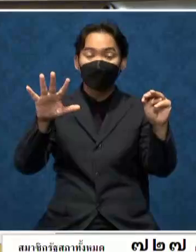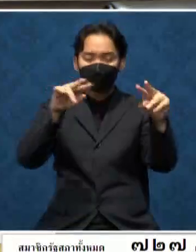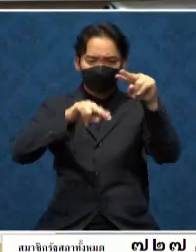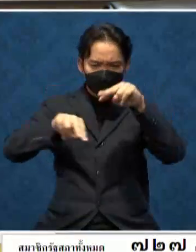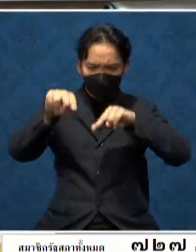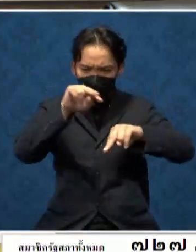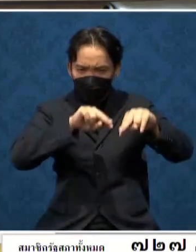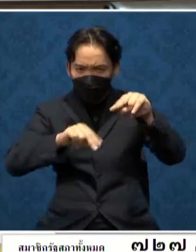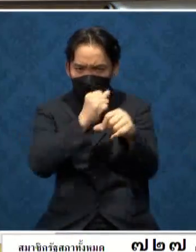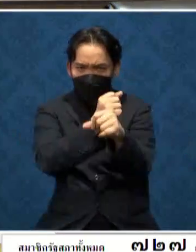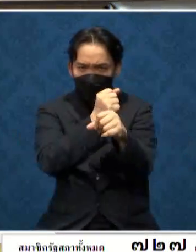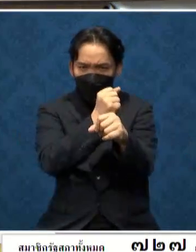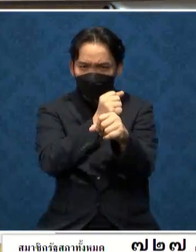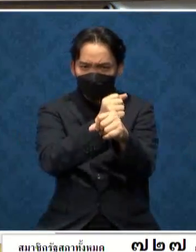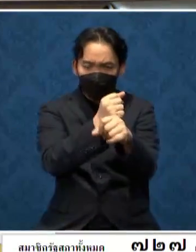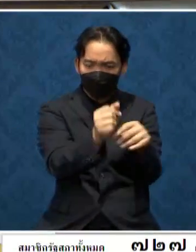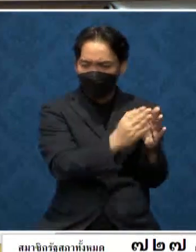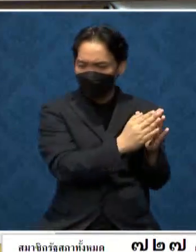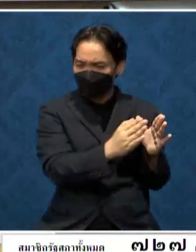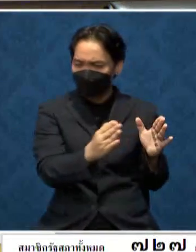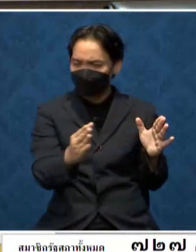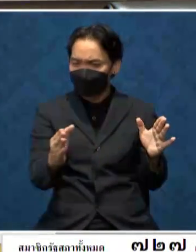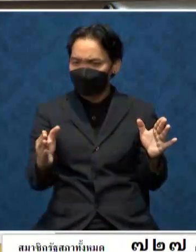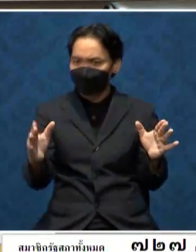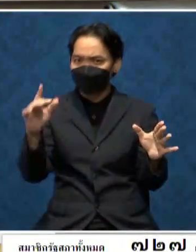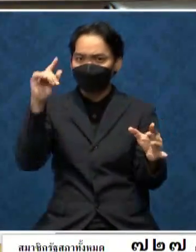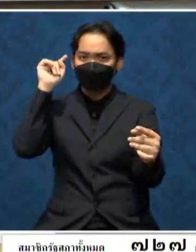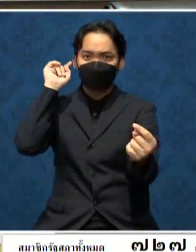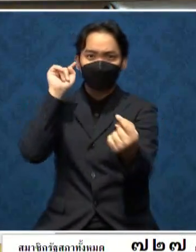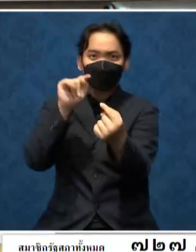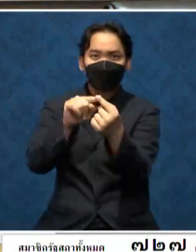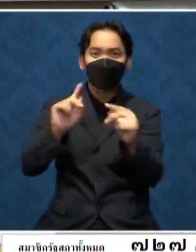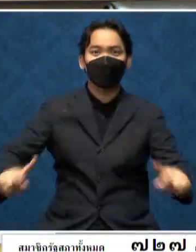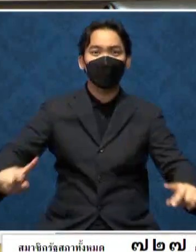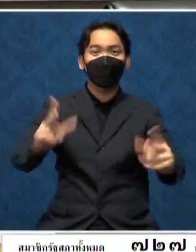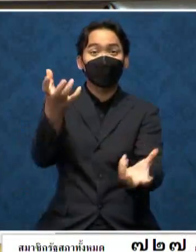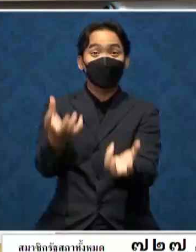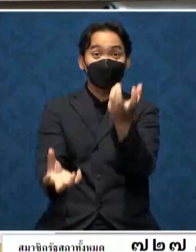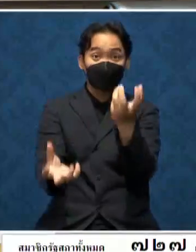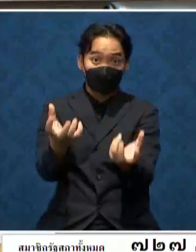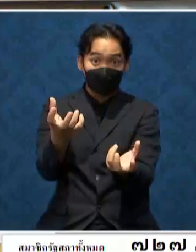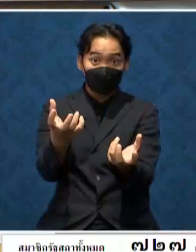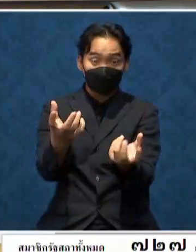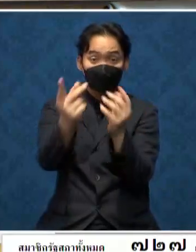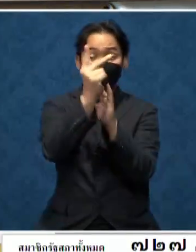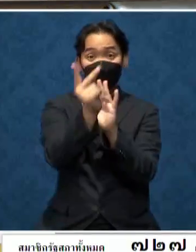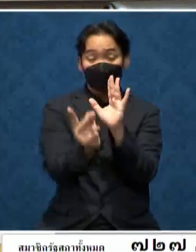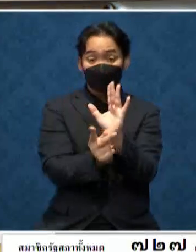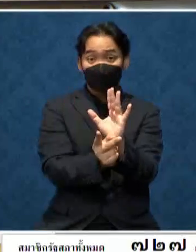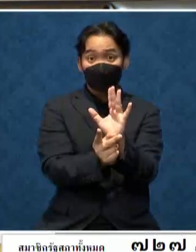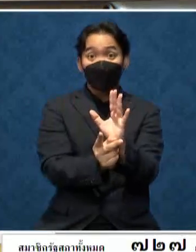เวลาการดำเนินงานในกระบวนการยุติธรรมรวมทั้งกำหนดระยะเวลาตามมาตรา ๖